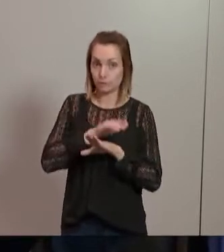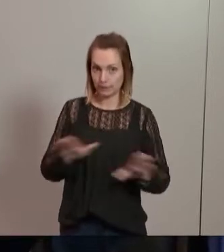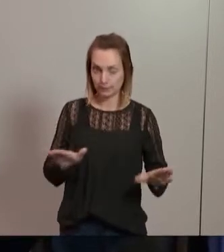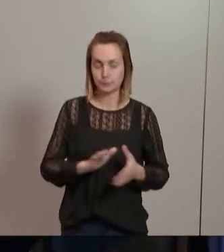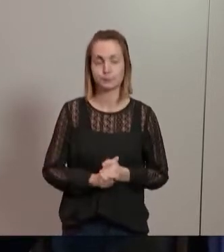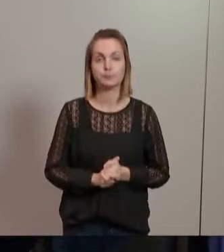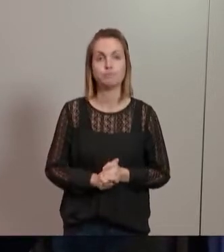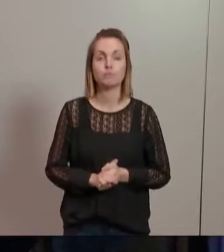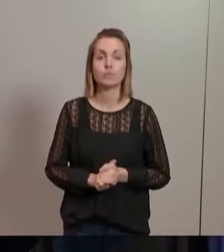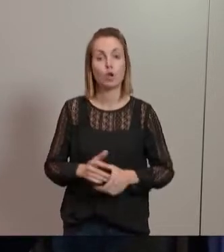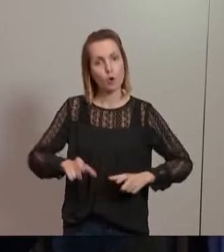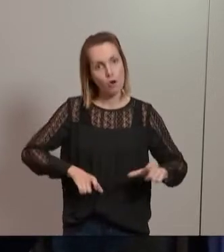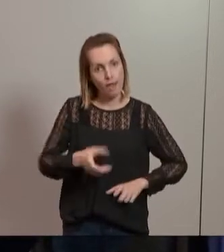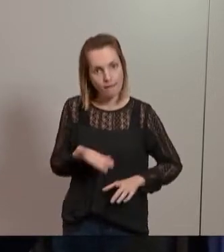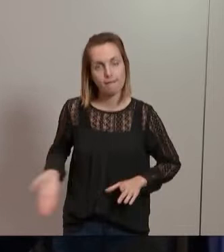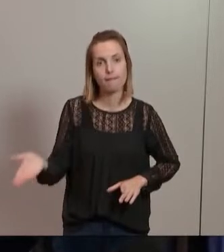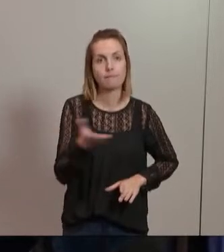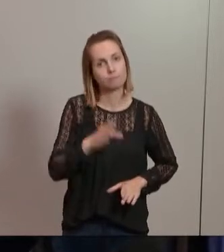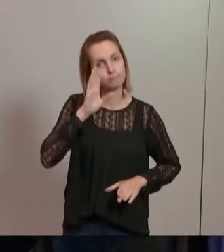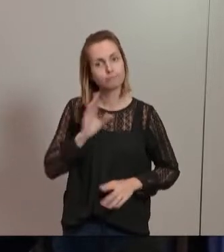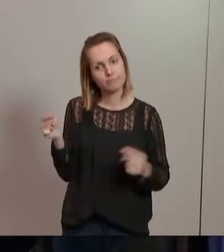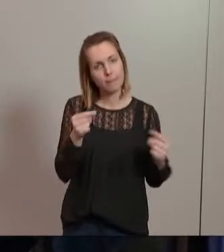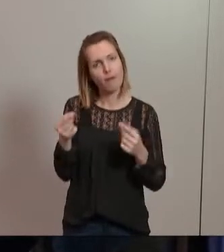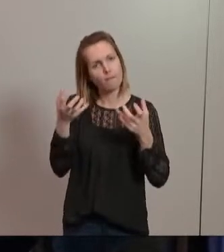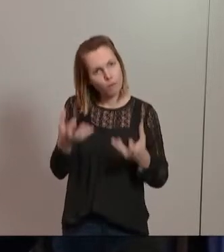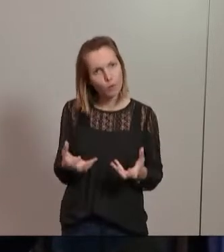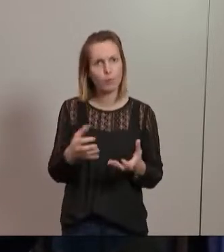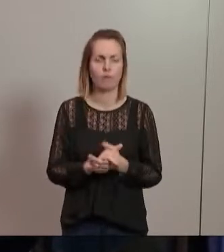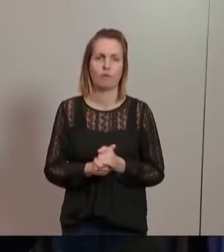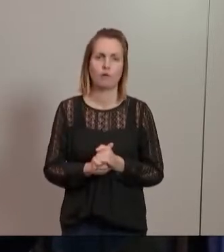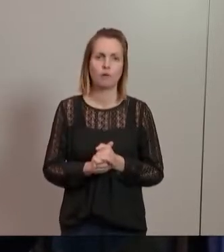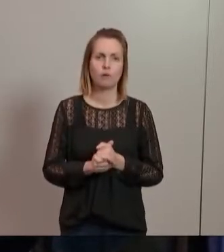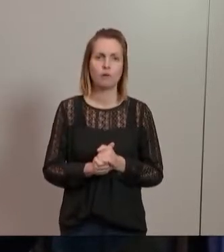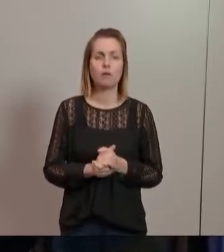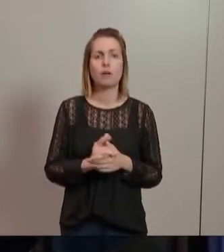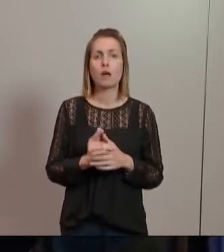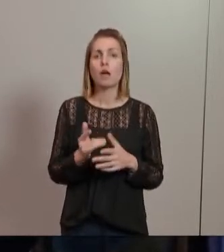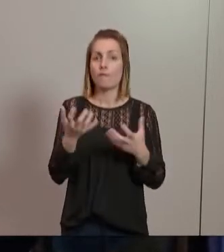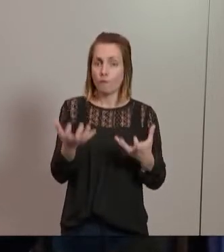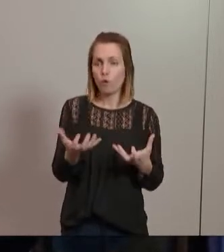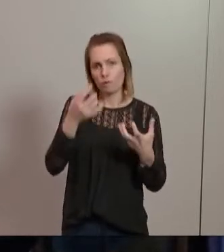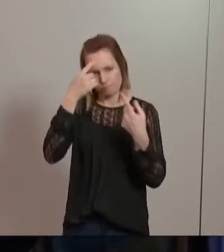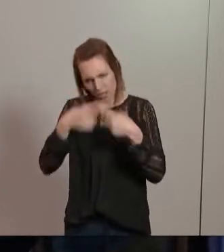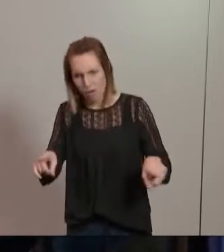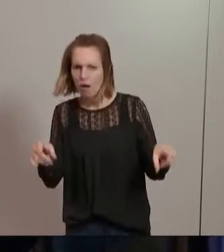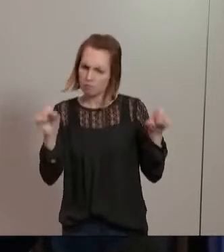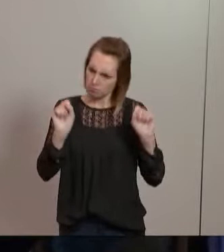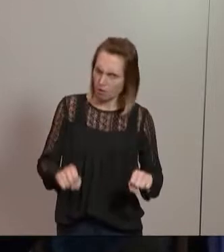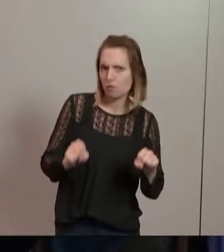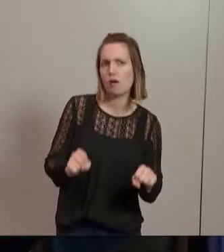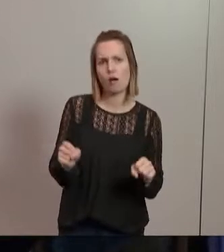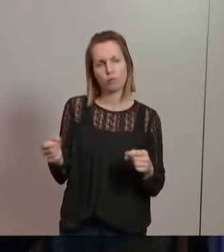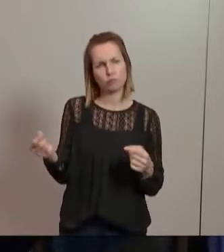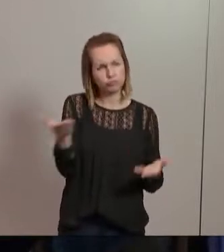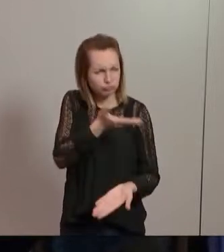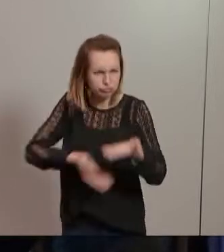J'aimerais, mes chers collègues, que ce débat ait vraiment lieu, que divergences et convergences s'affichent, que nous puissions débattre